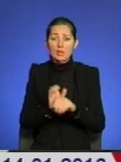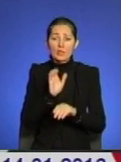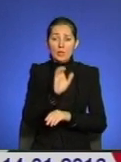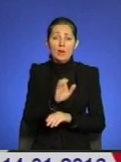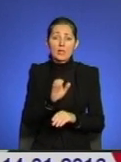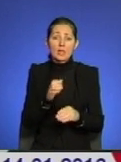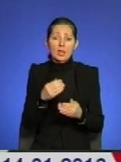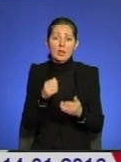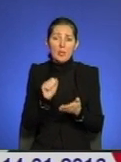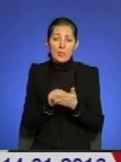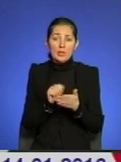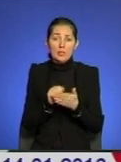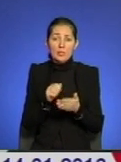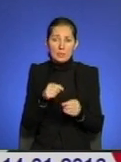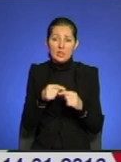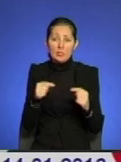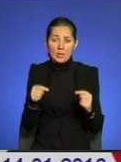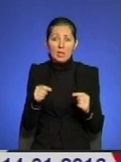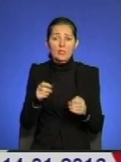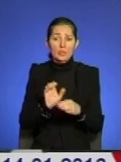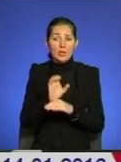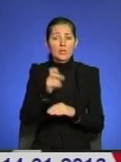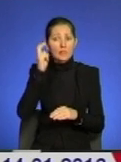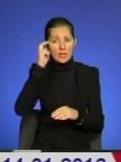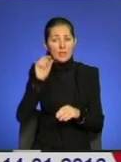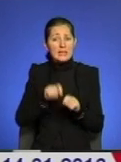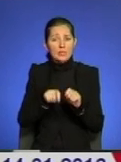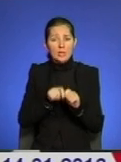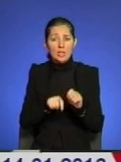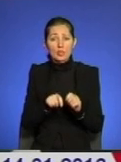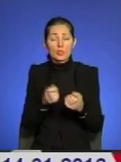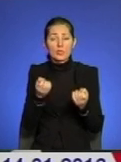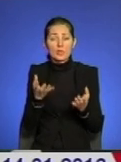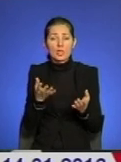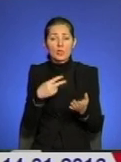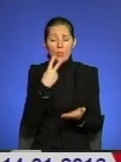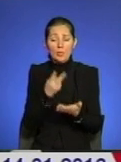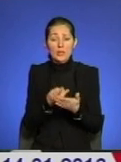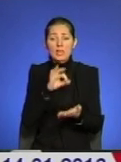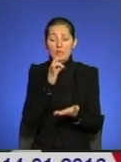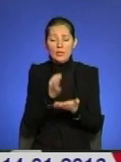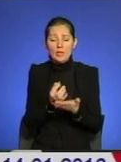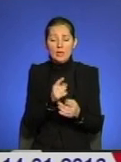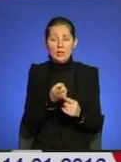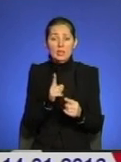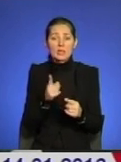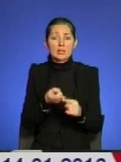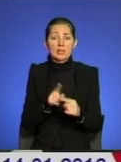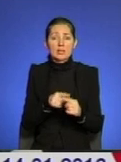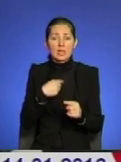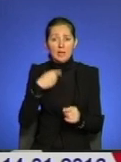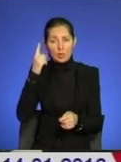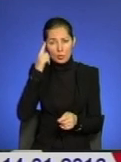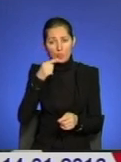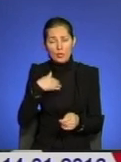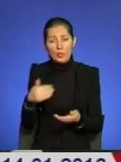зразки матеріалу відправлені в Київ на експертизу. Звичайно, що передбачена відповідальність за це, і я думаю, що ми